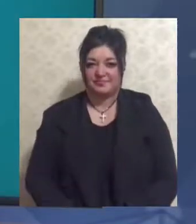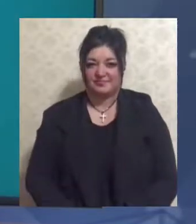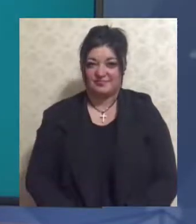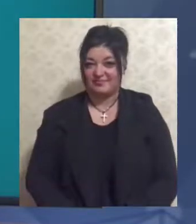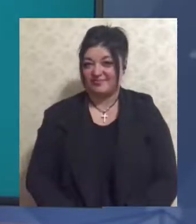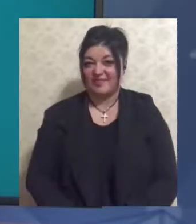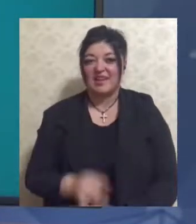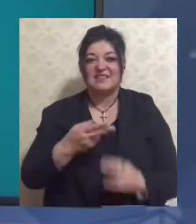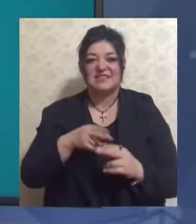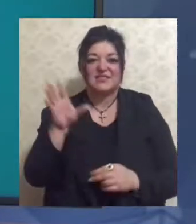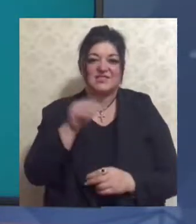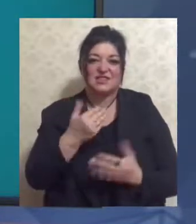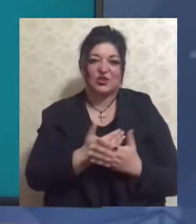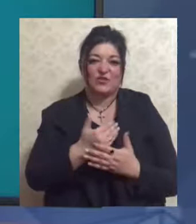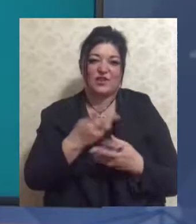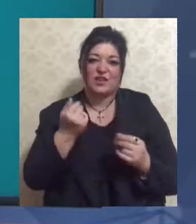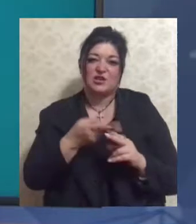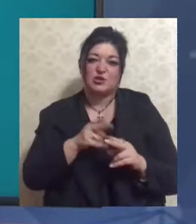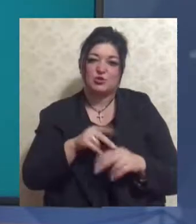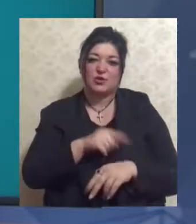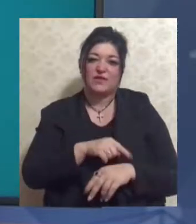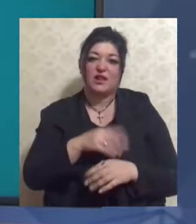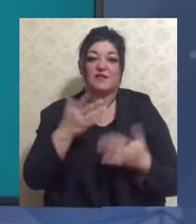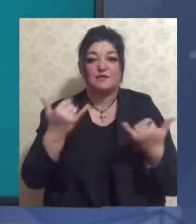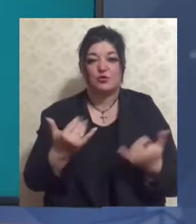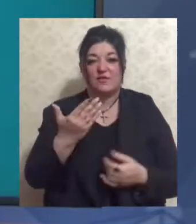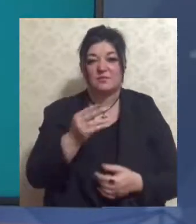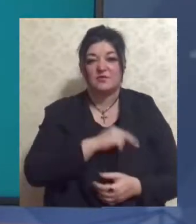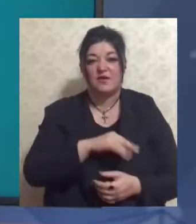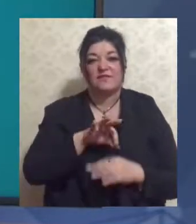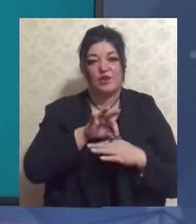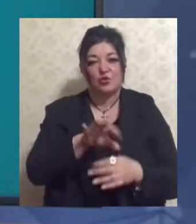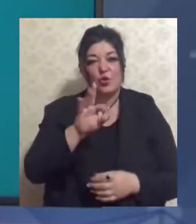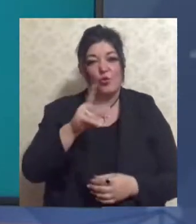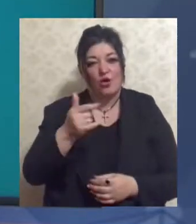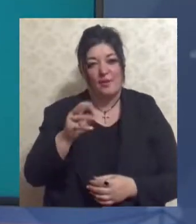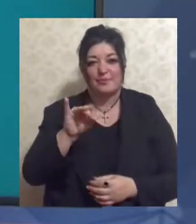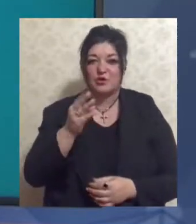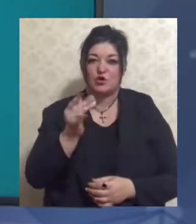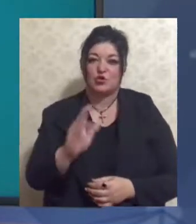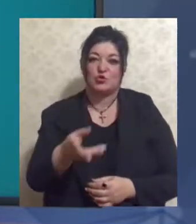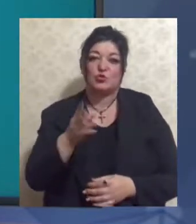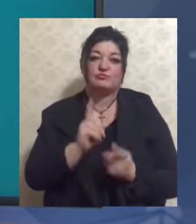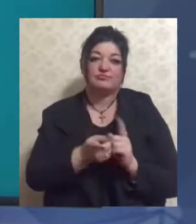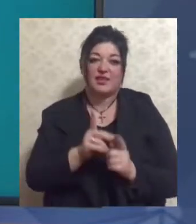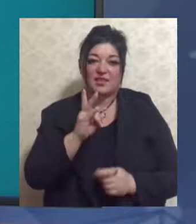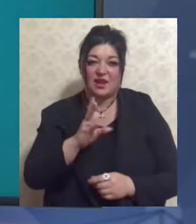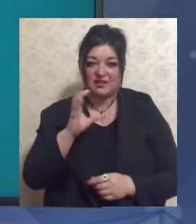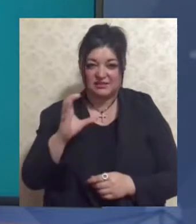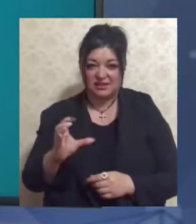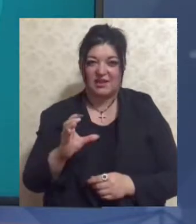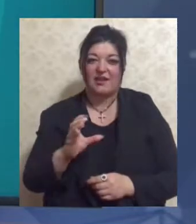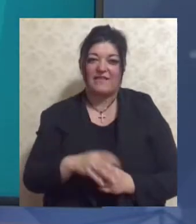І це всі новини на цю хвилину. В студії для вас працювала ведуча Ольга Міщук. Сурдопереклад Наталя